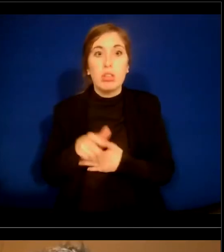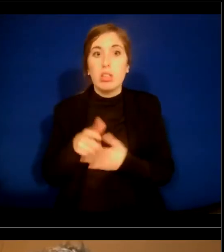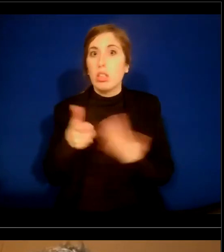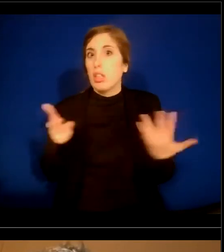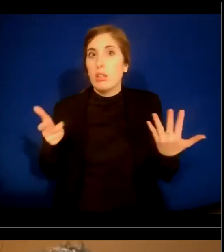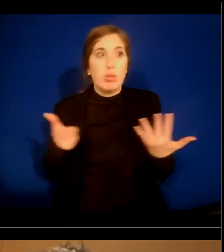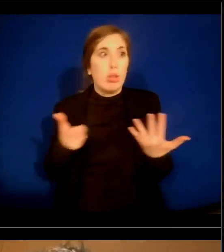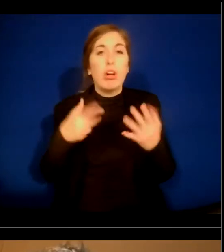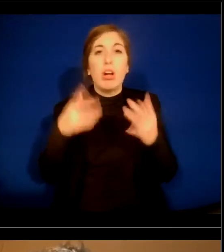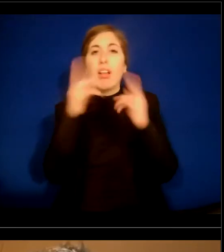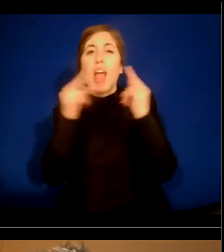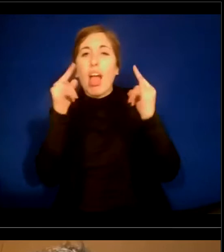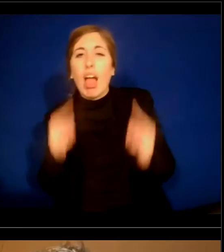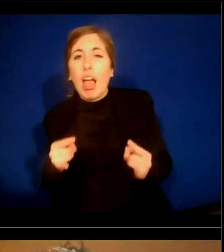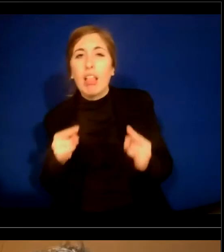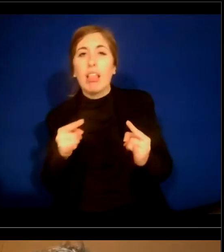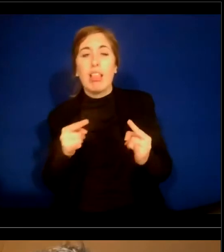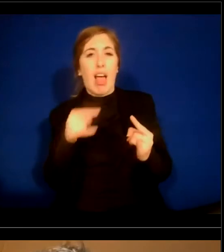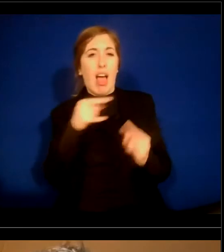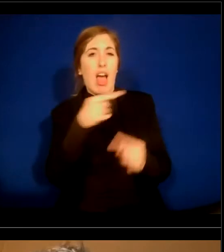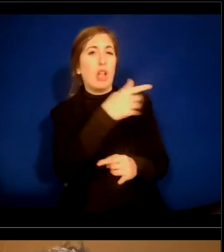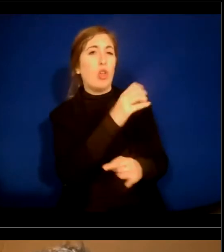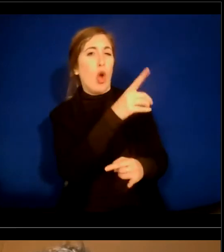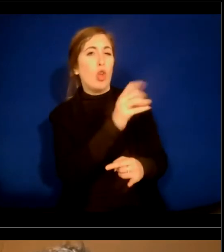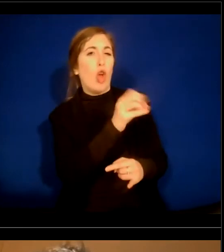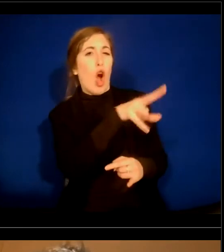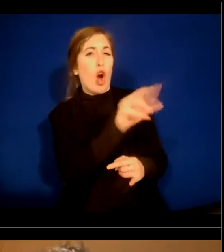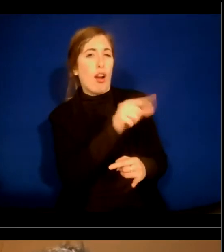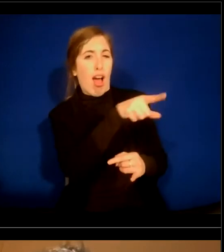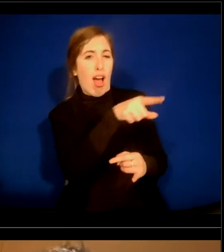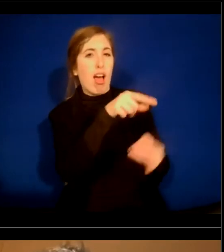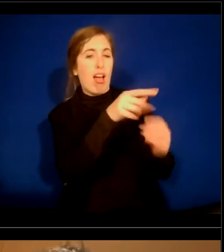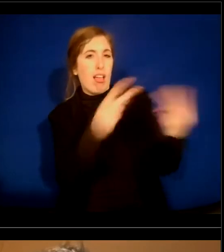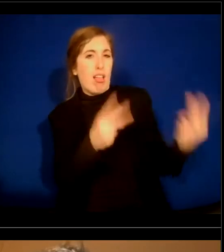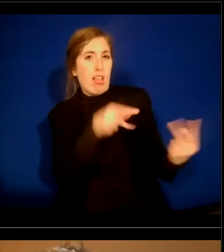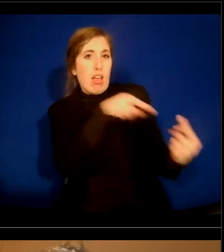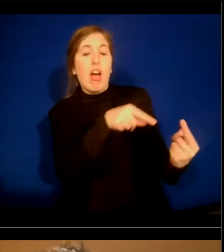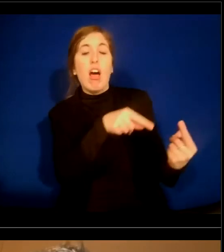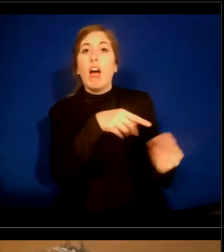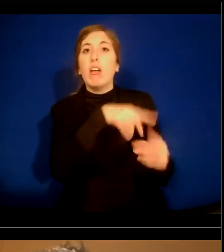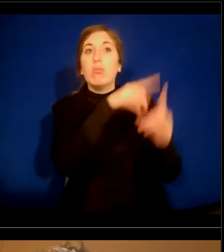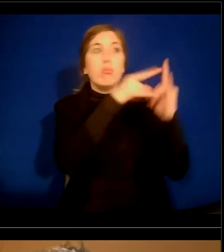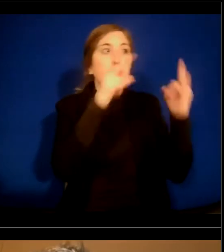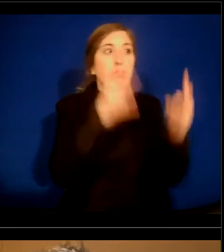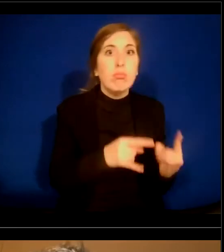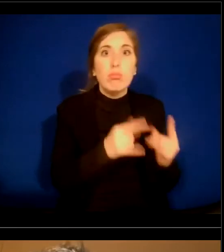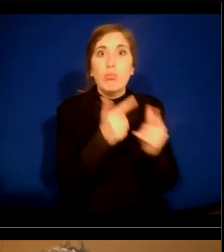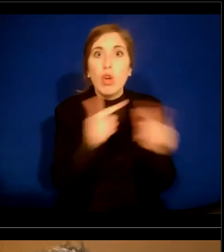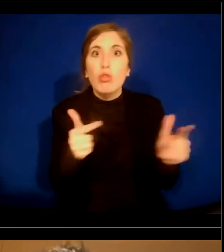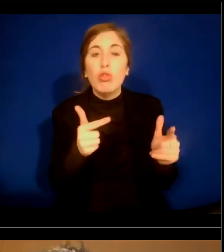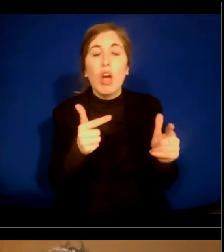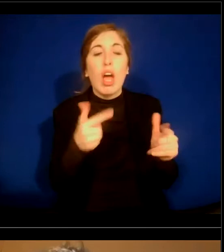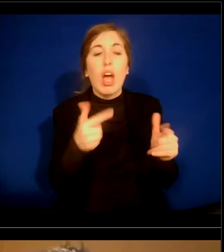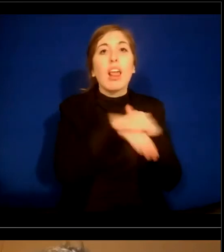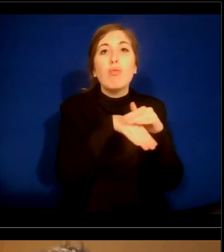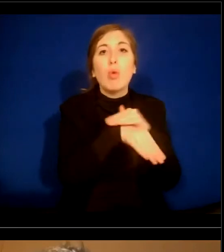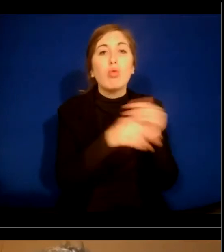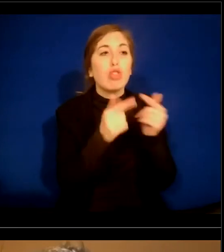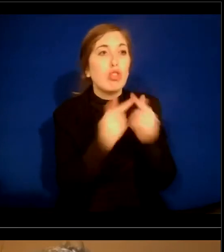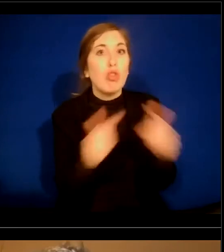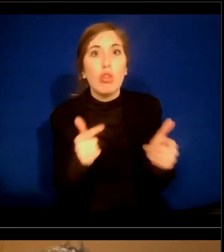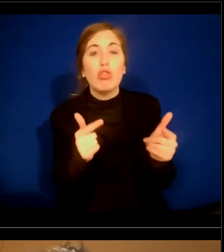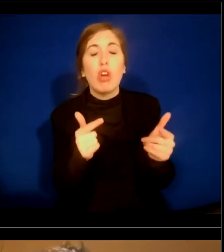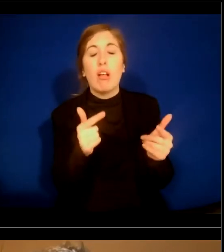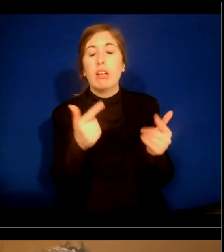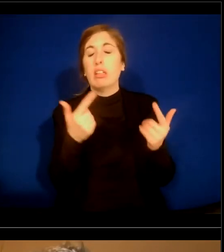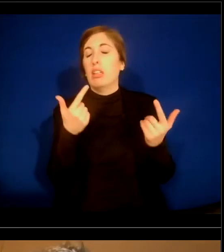non ci sono tende perlomeno a Tudora, oppure altri rifugi dove poter andare, diventa estremamente complesso.